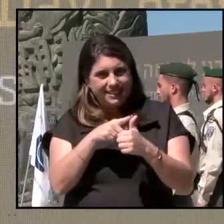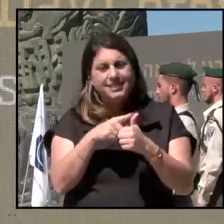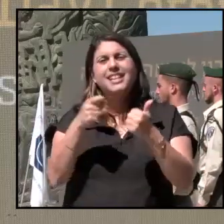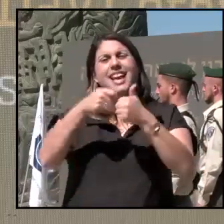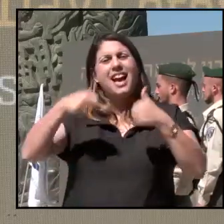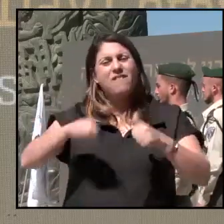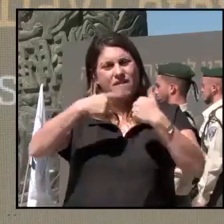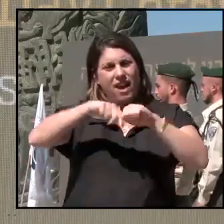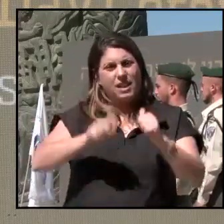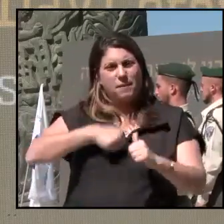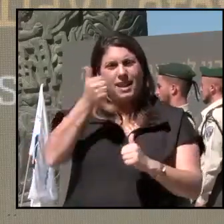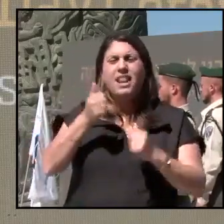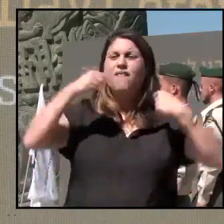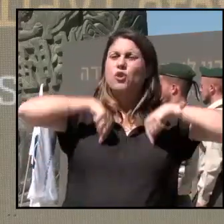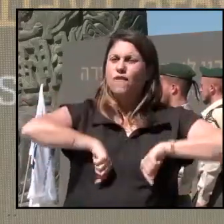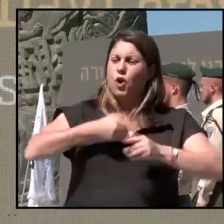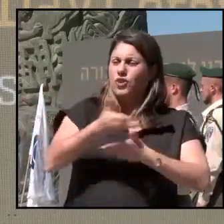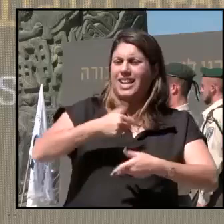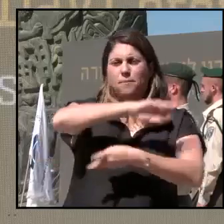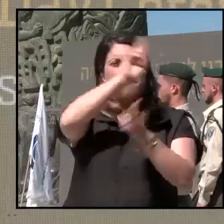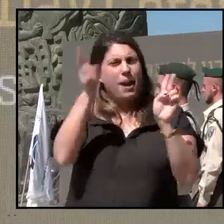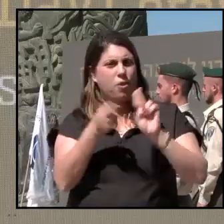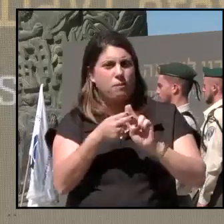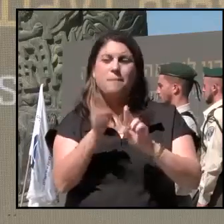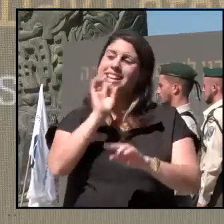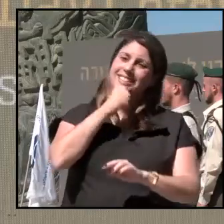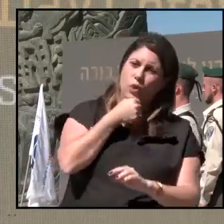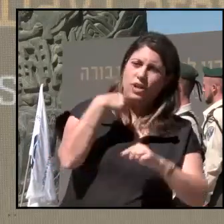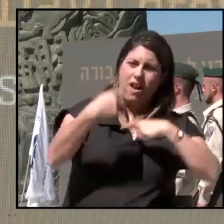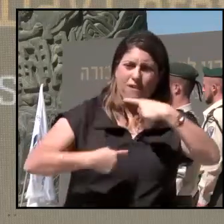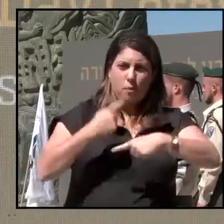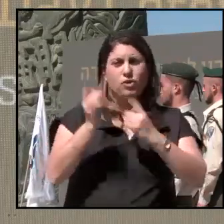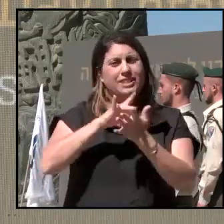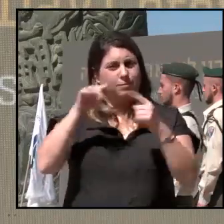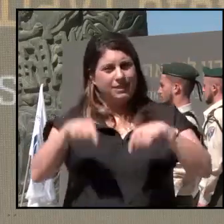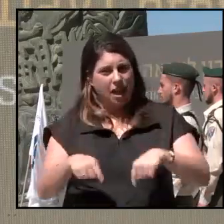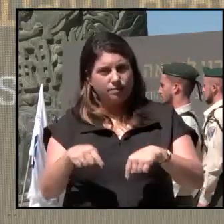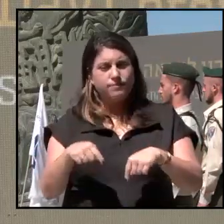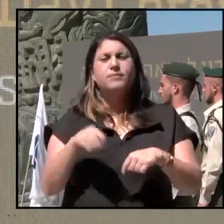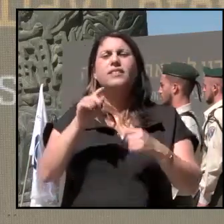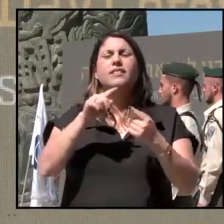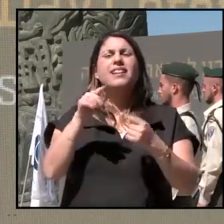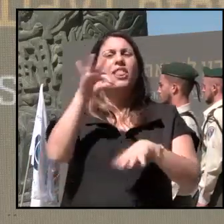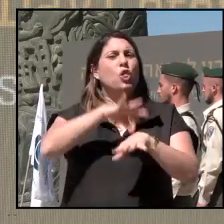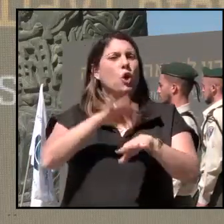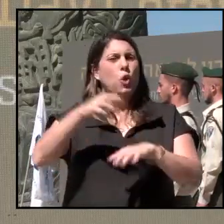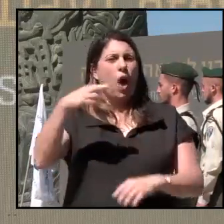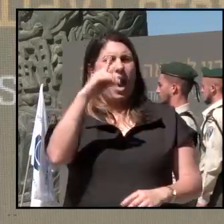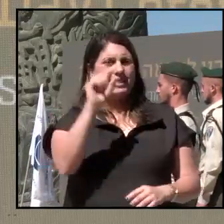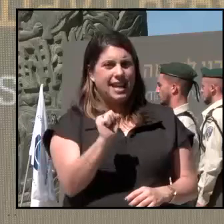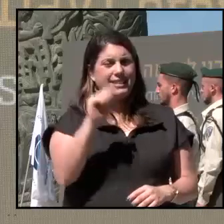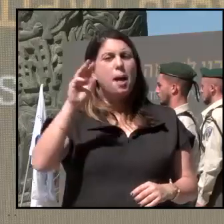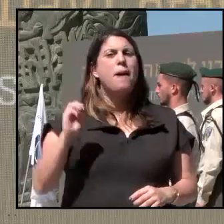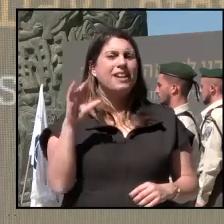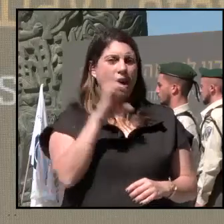ועד המנהל ויושב ראש הוועדה ליחסים בינלאומיים, להיסטוריה ולמורשת, ואילן שחורי. דוקטור הדס מלכה